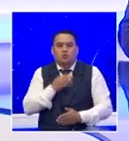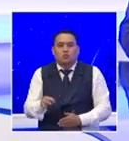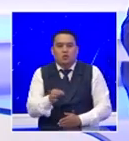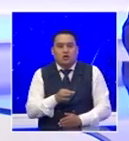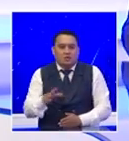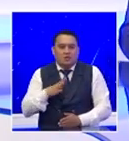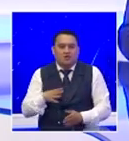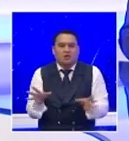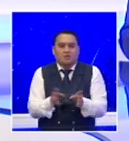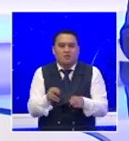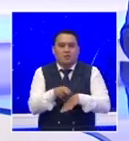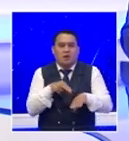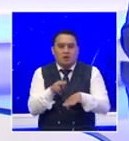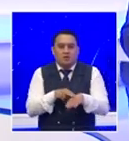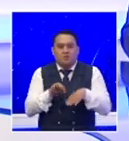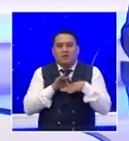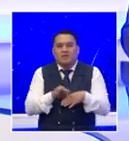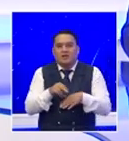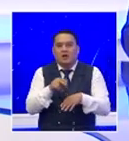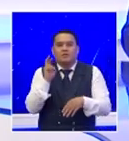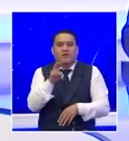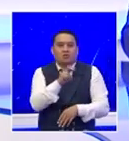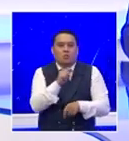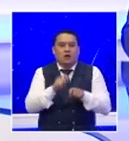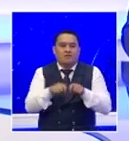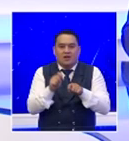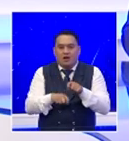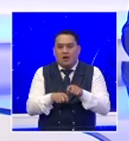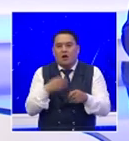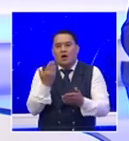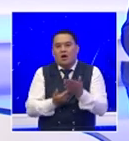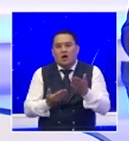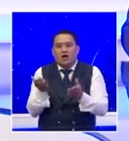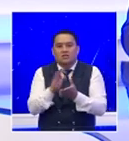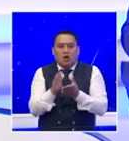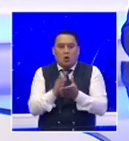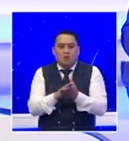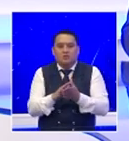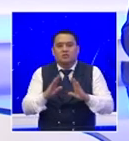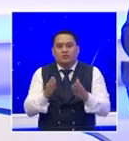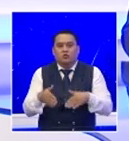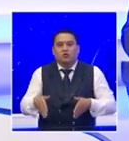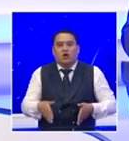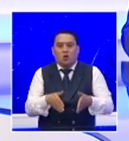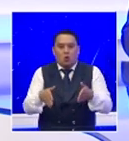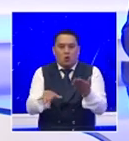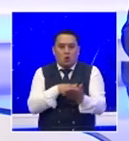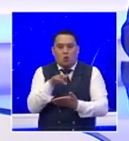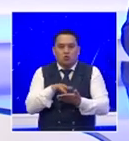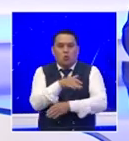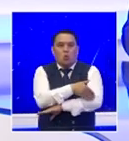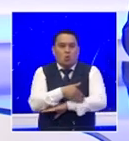области. Совместно с полицейскими они провели выездной рейд, во время которого ознакомились с текущим состоянием дорожного полотна городских